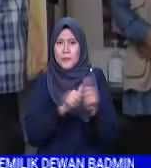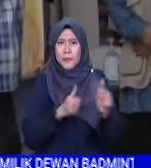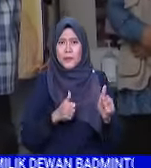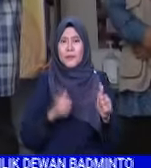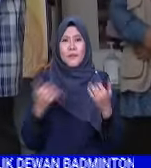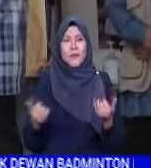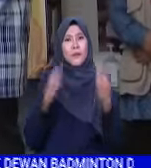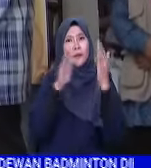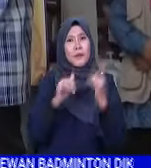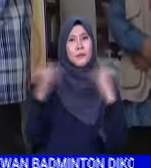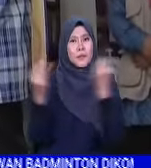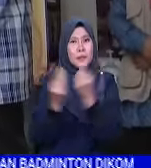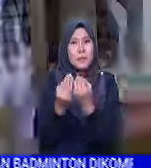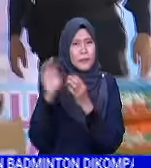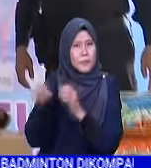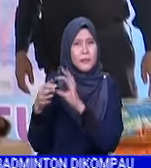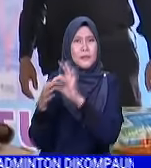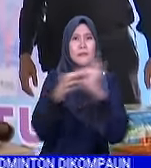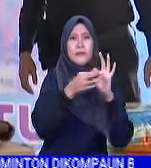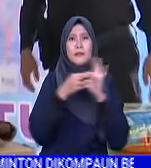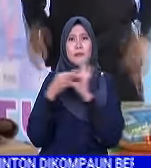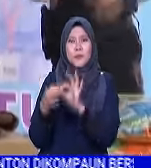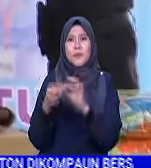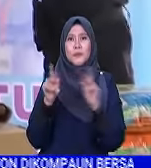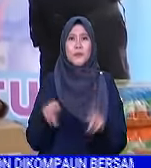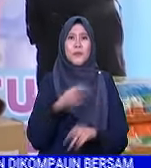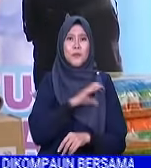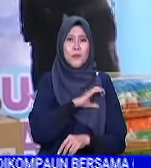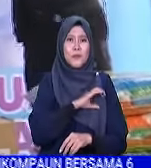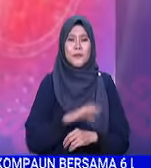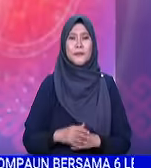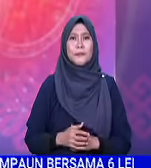justru masyarakat perlu terus memberi kerjasama kepada pihak polis.